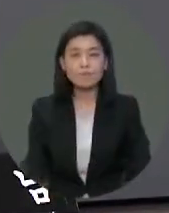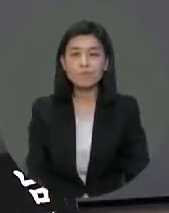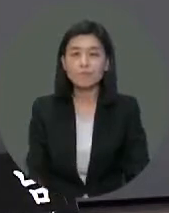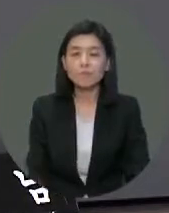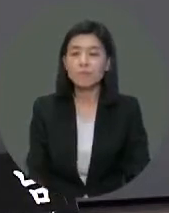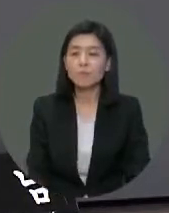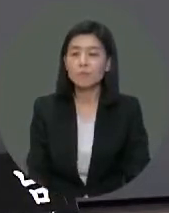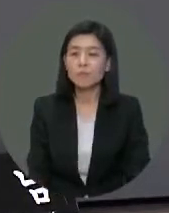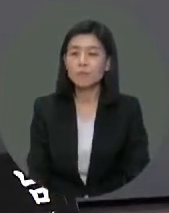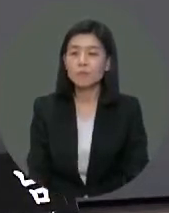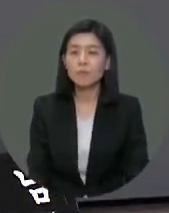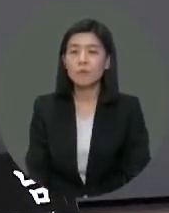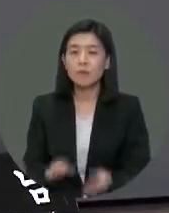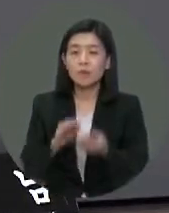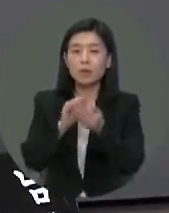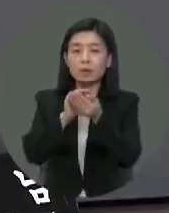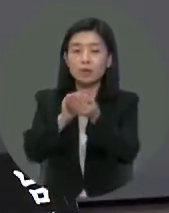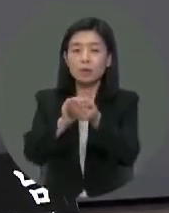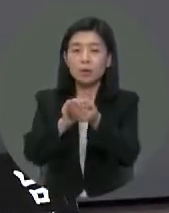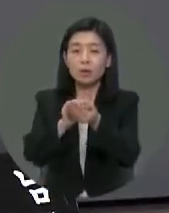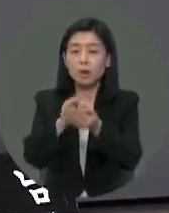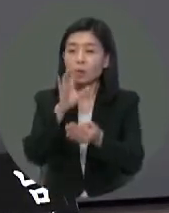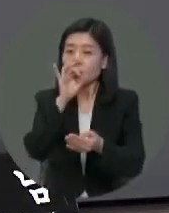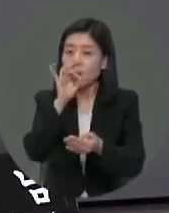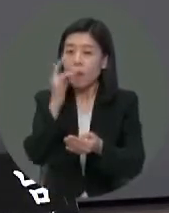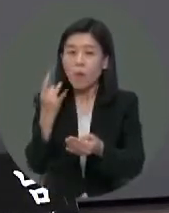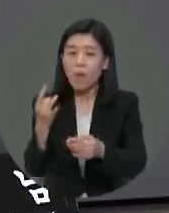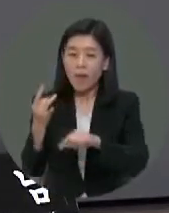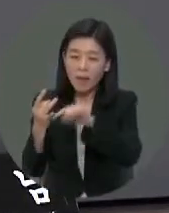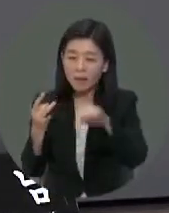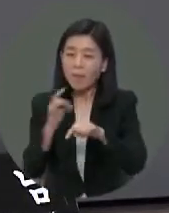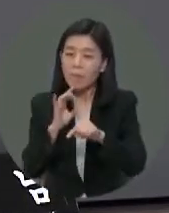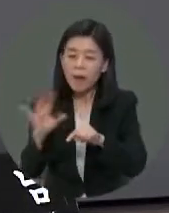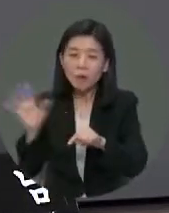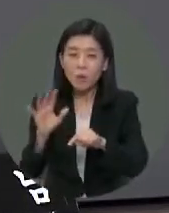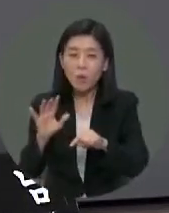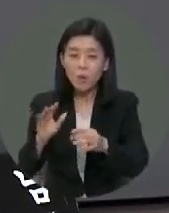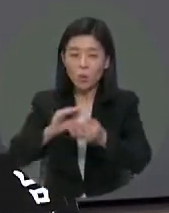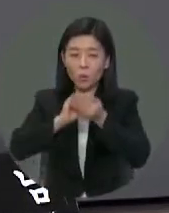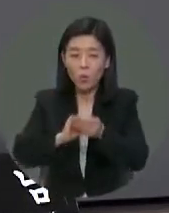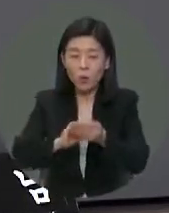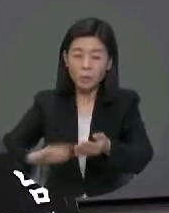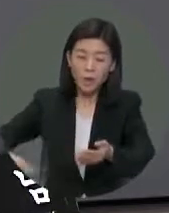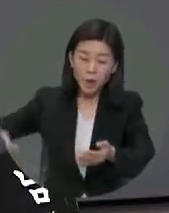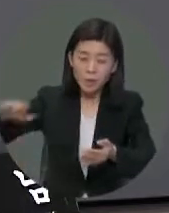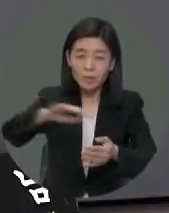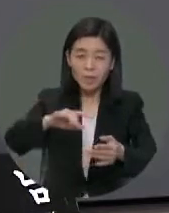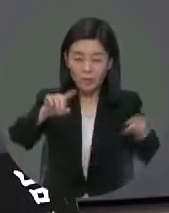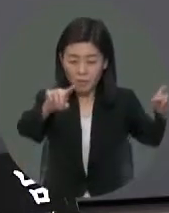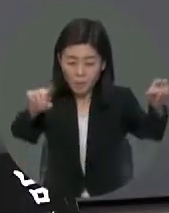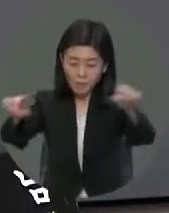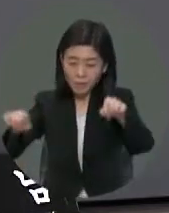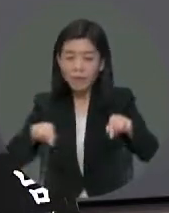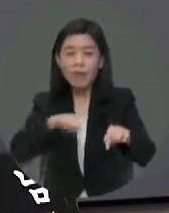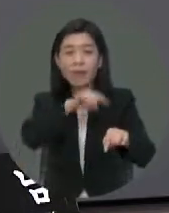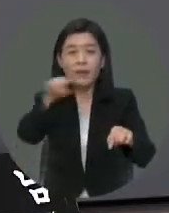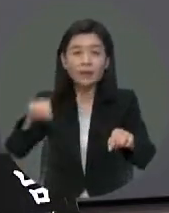구조가 이루어질게 아니고 농협 전체가 선순환 구조로서 도시에서 벌어들인 이익이